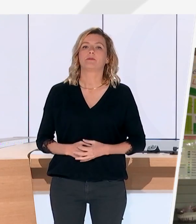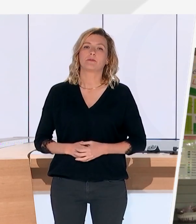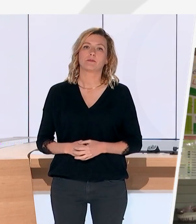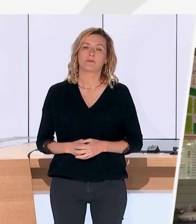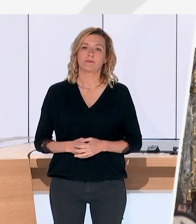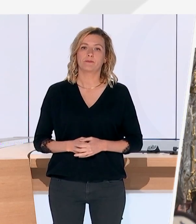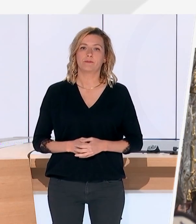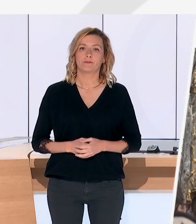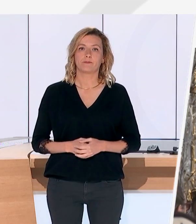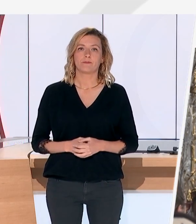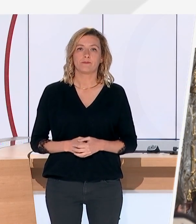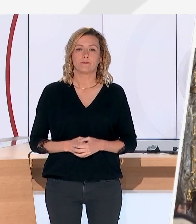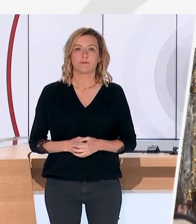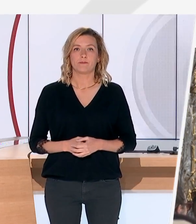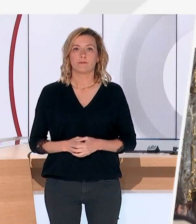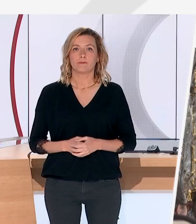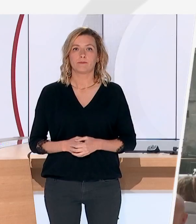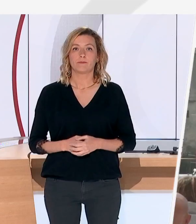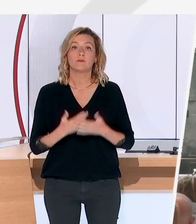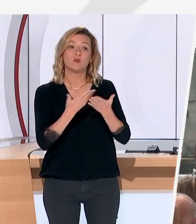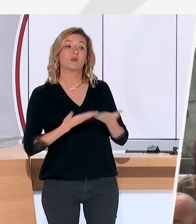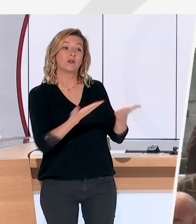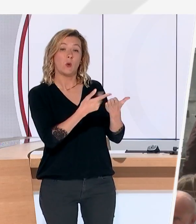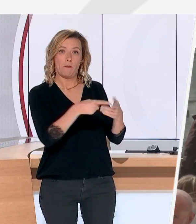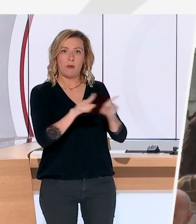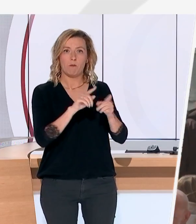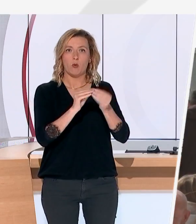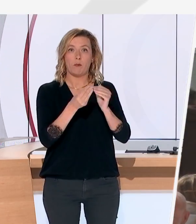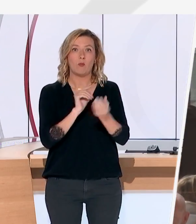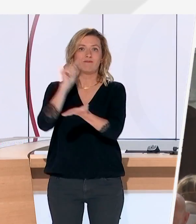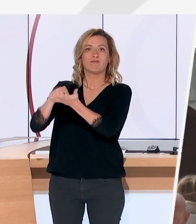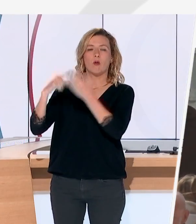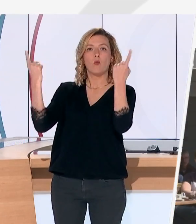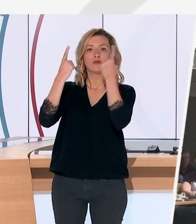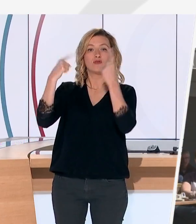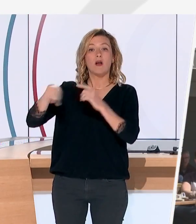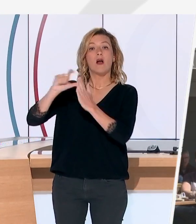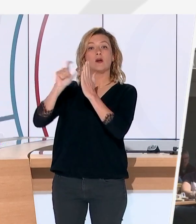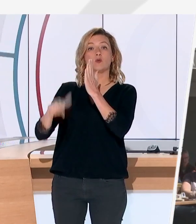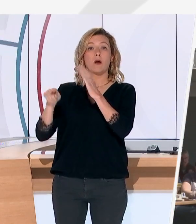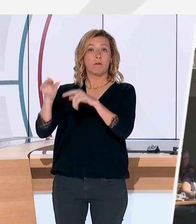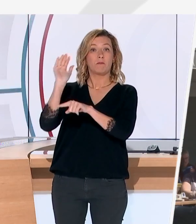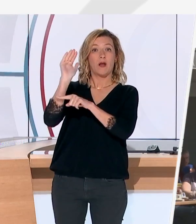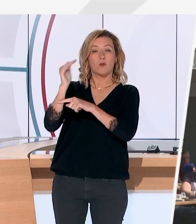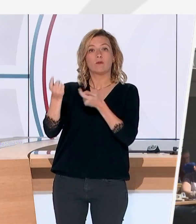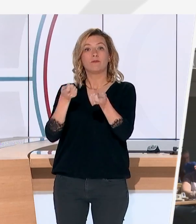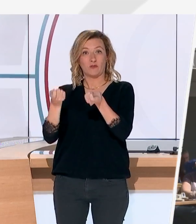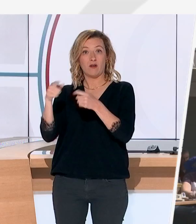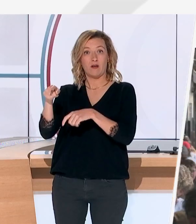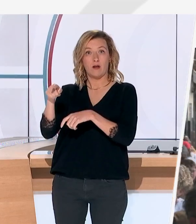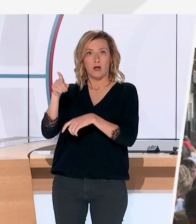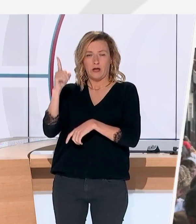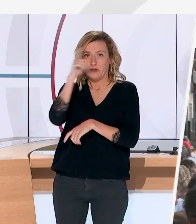c'est très compliqué. Le phénomène touche toute la profession. Dans ce restaurant de La Rochelle, dur de trouver du